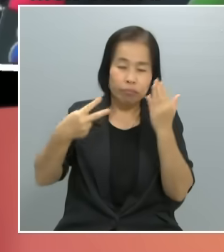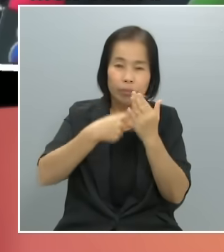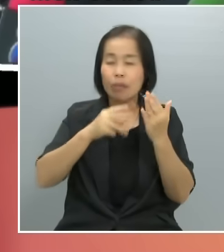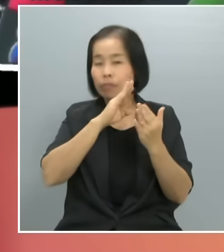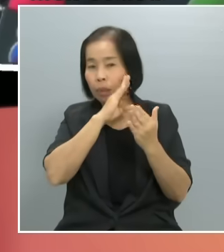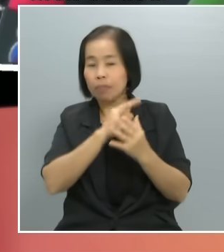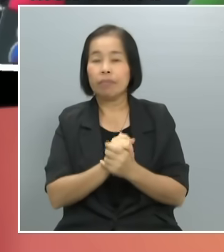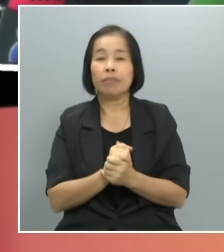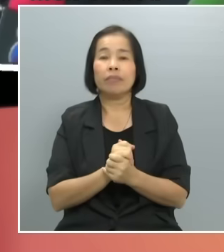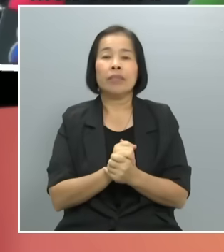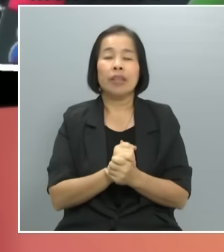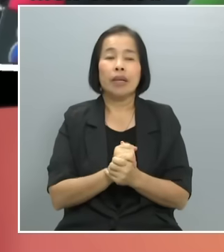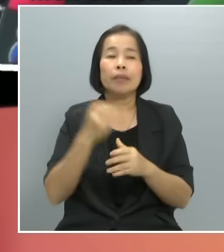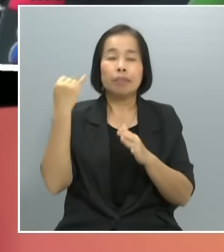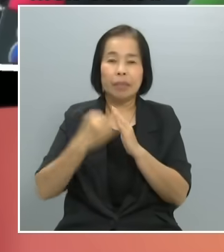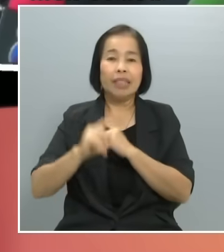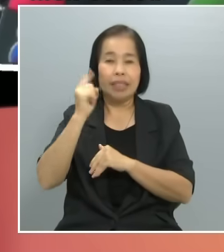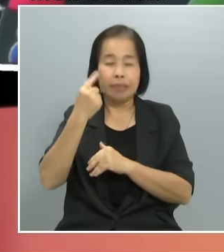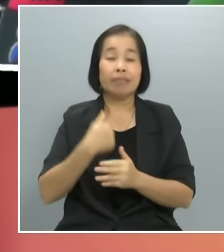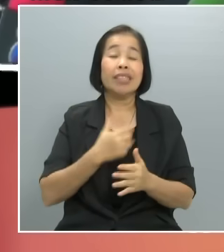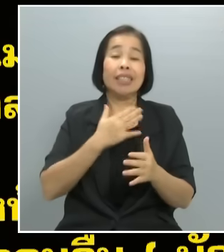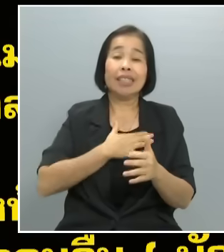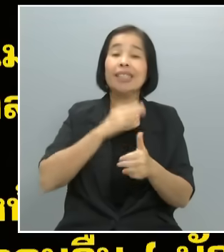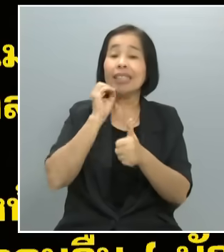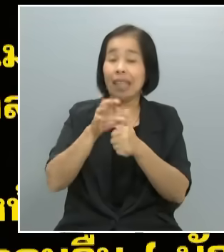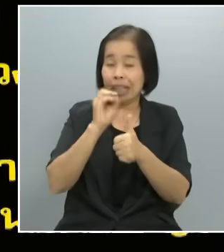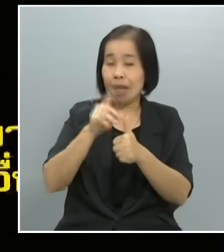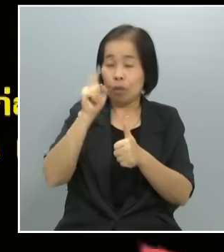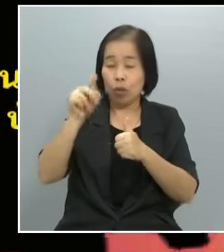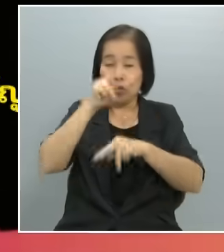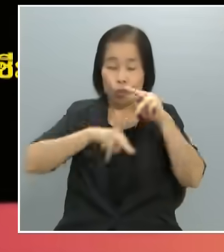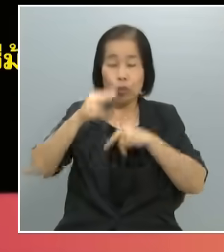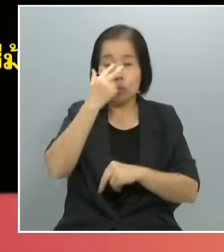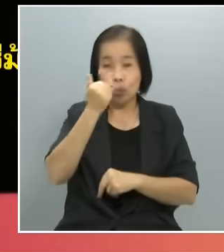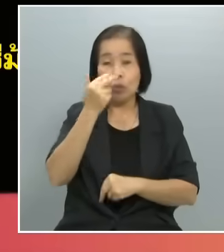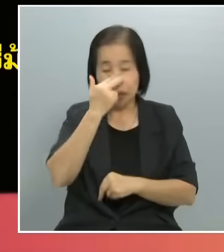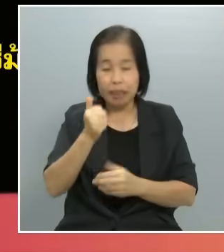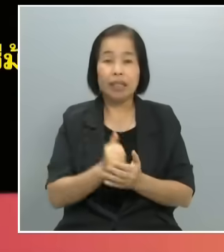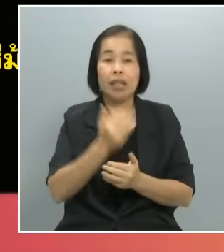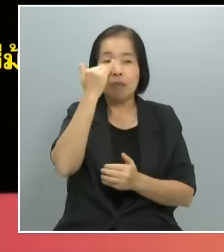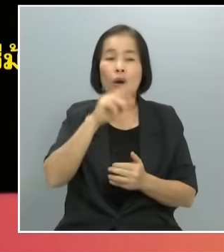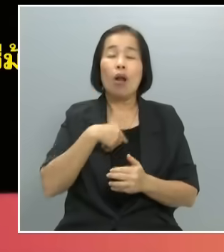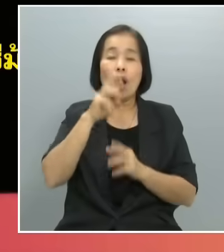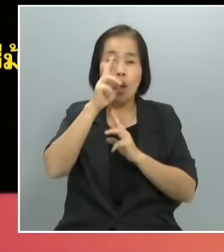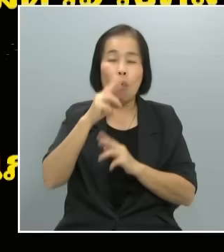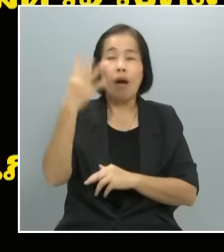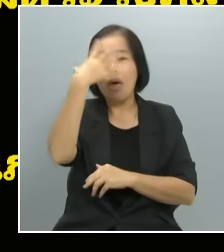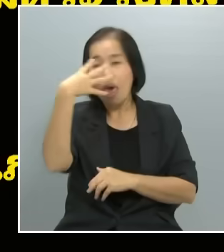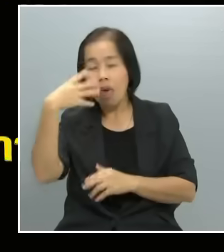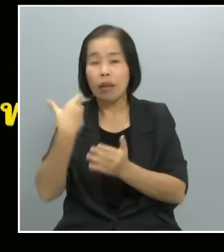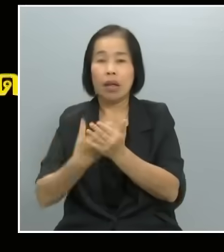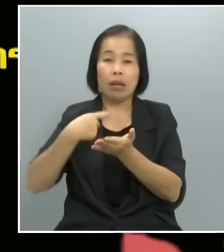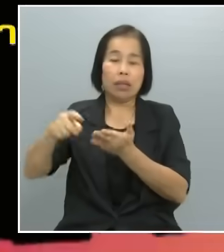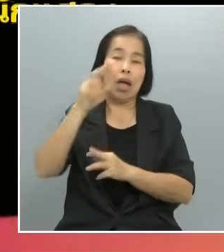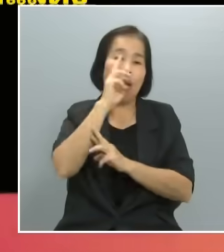จเพราะฉะนั้นก็ให้คำแนะนำเลยนะคะว่าต้องมีการตรวจสอบให้ดีไม่อย่างนั้นอาจจะตกเป็นเหยื่อค่ะทีนี้ถ้